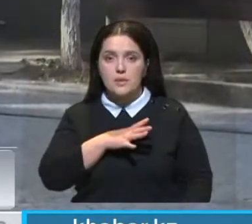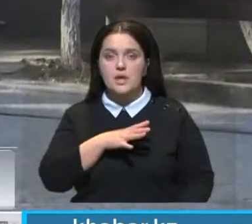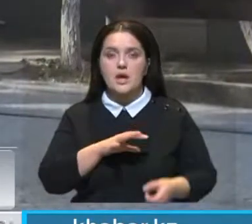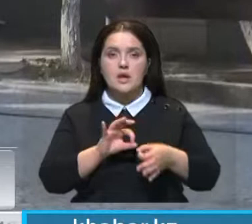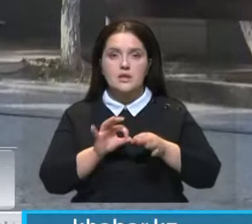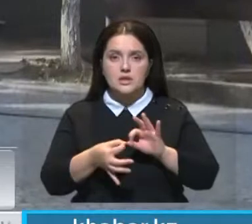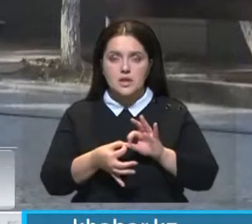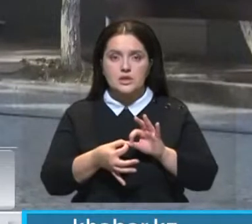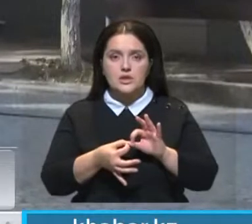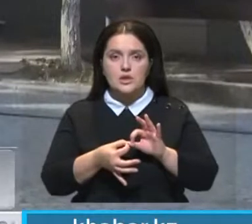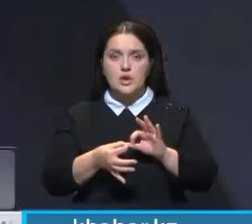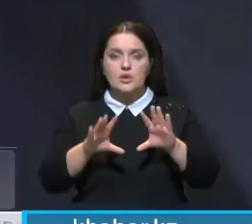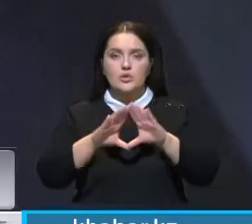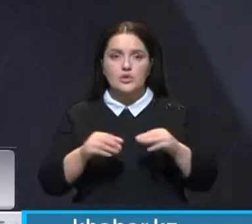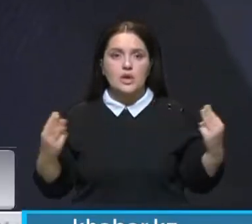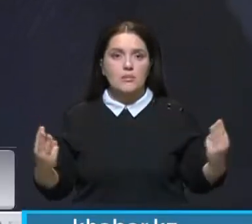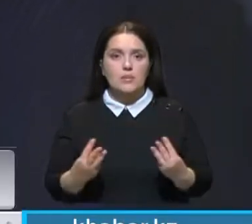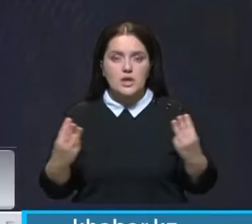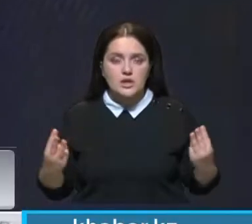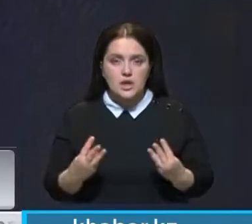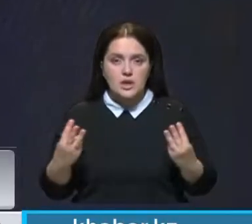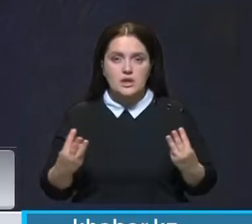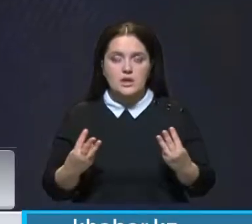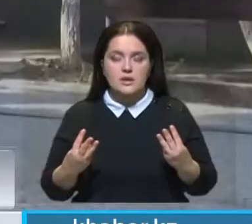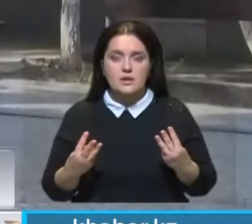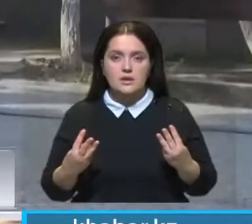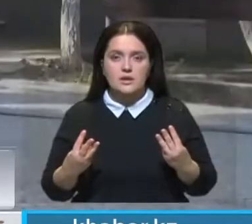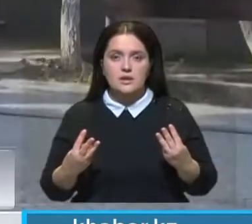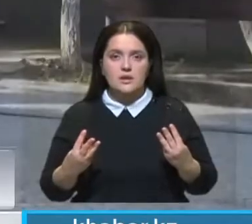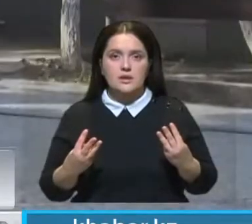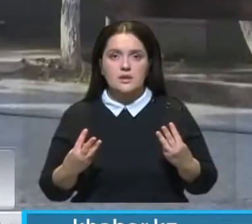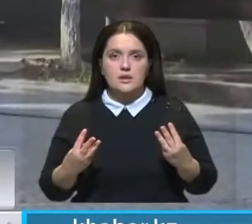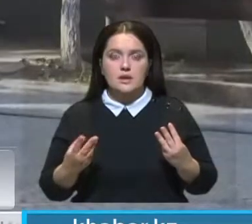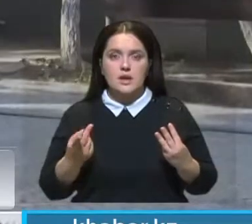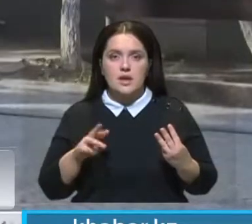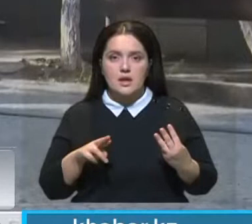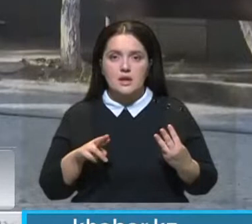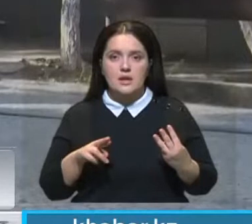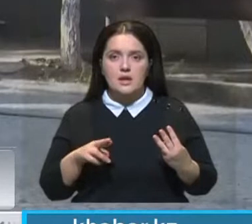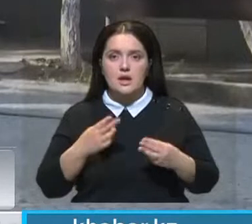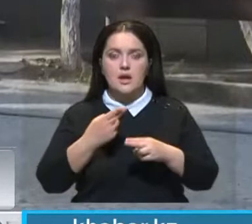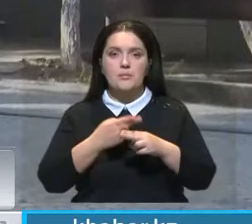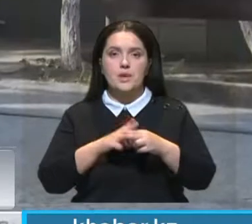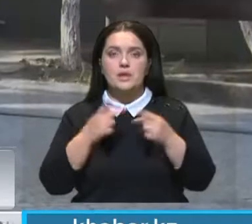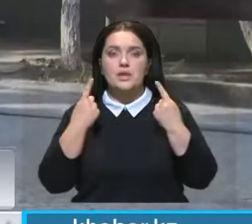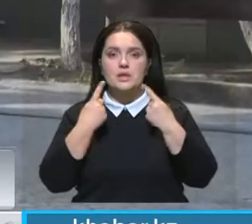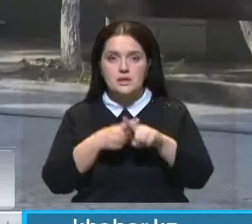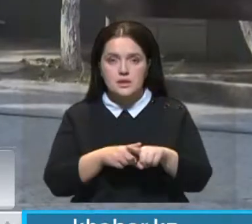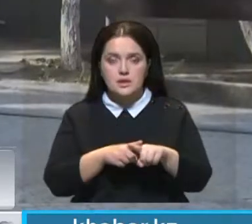сложности тушения пожара для изучение подъездных путей для проведение разведки путь подъездных путей техники